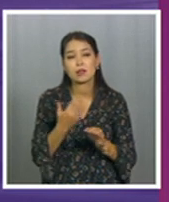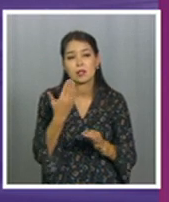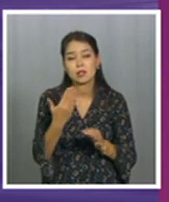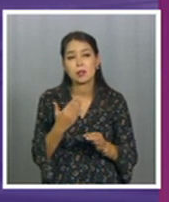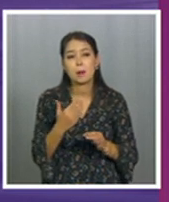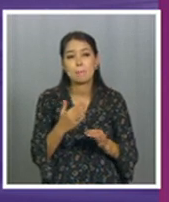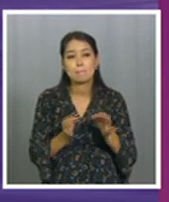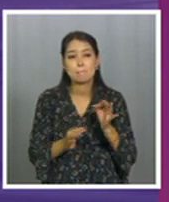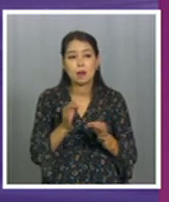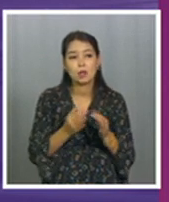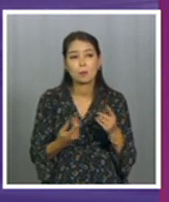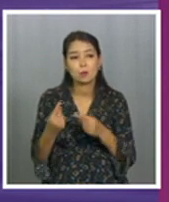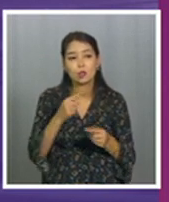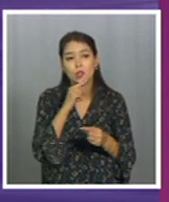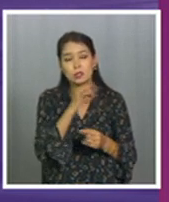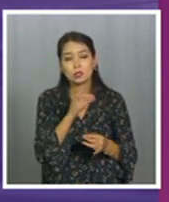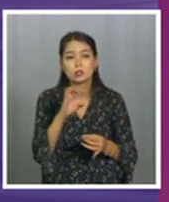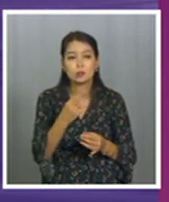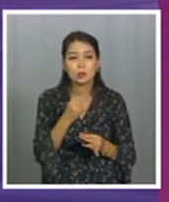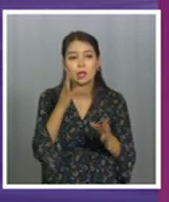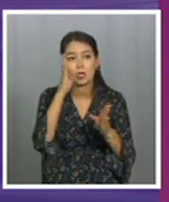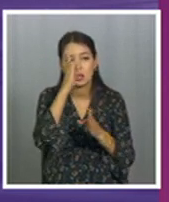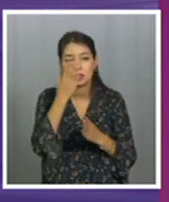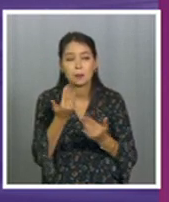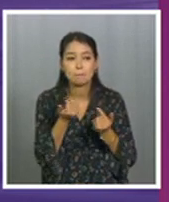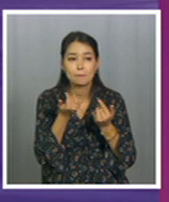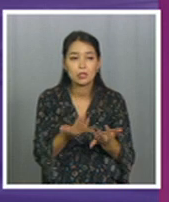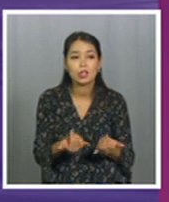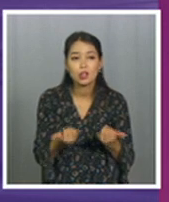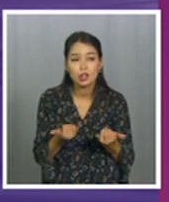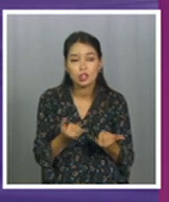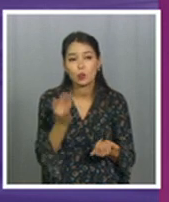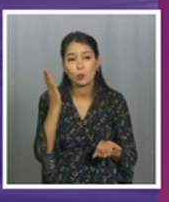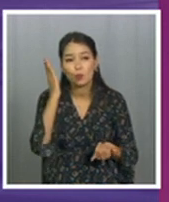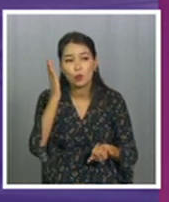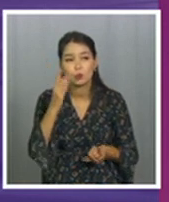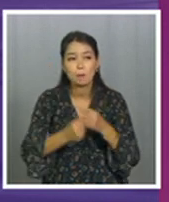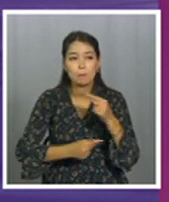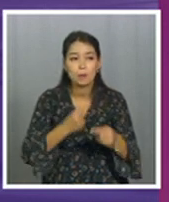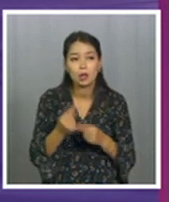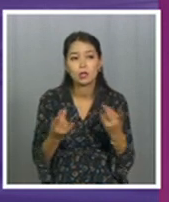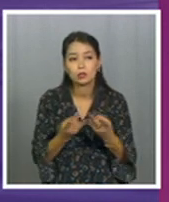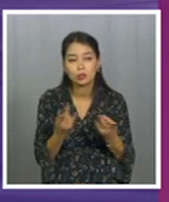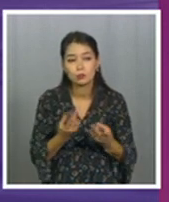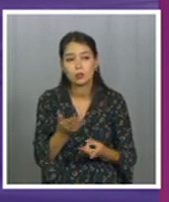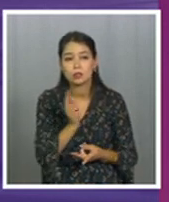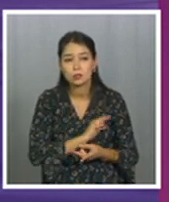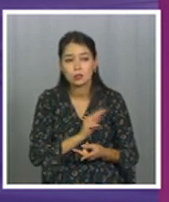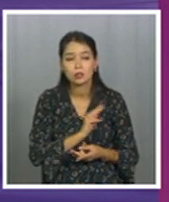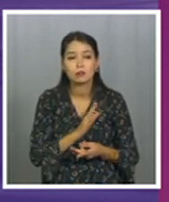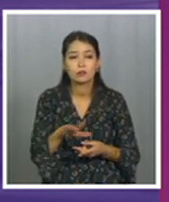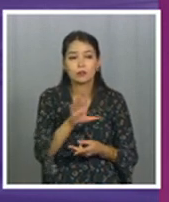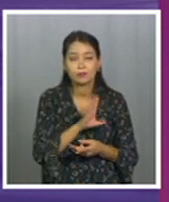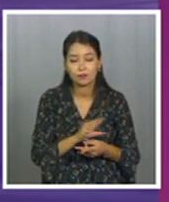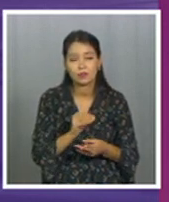экономическими, социальными и экологическими потребностями нынешнего и будущих поколений необходимо действовать в гармонии